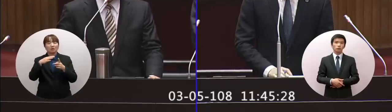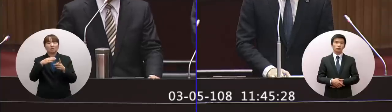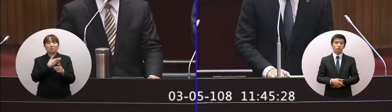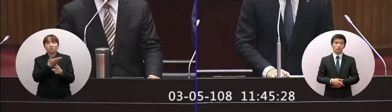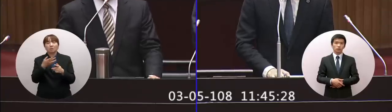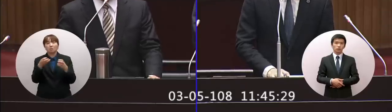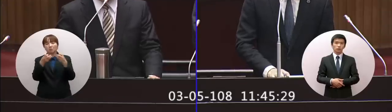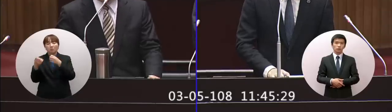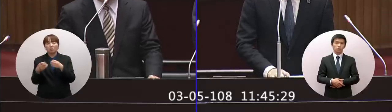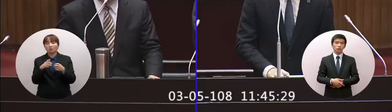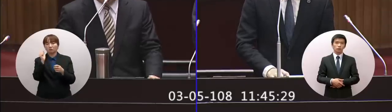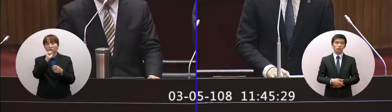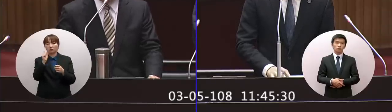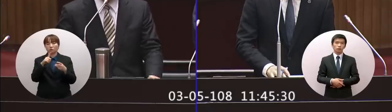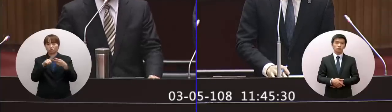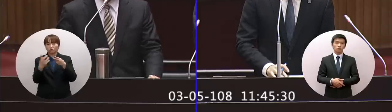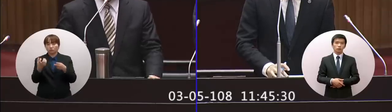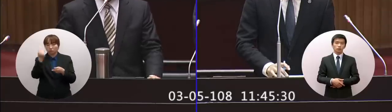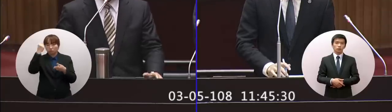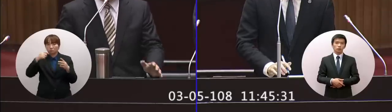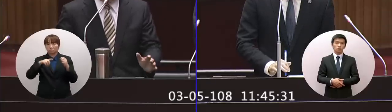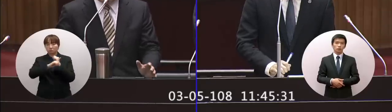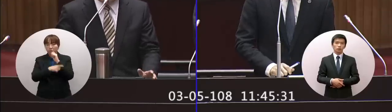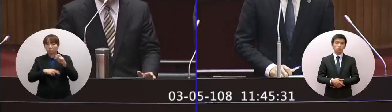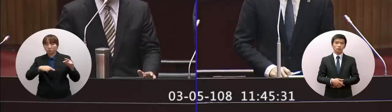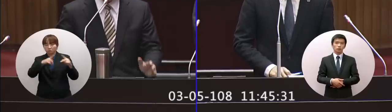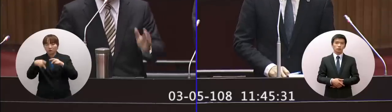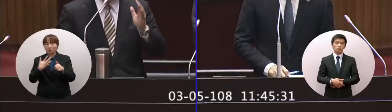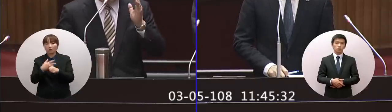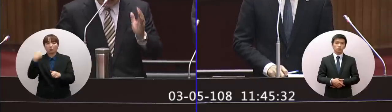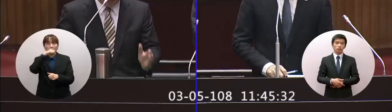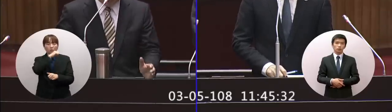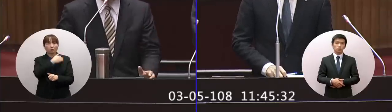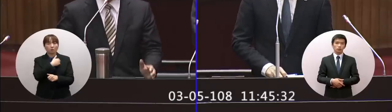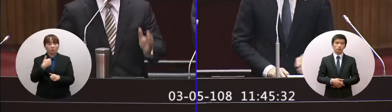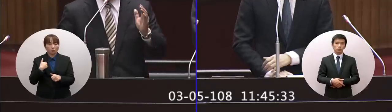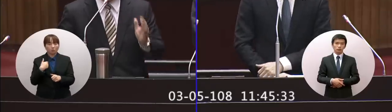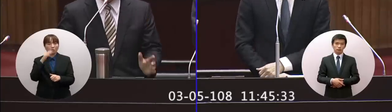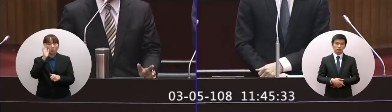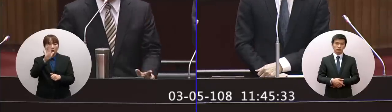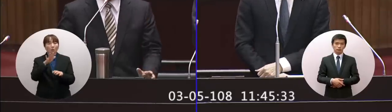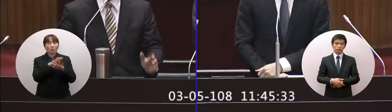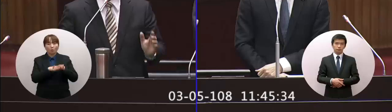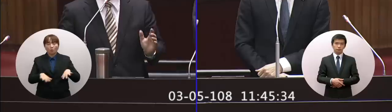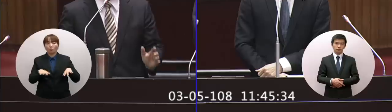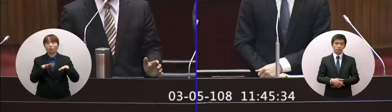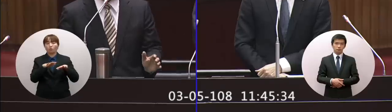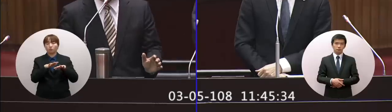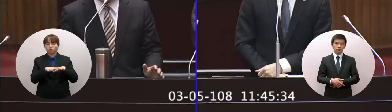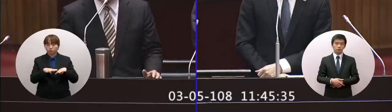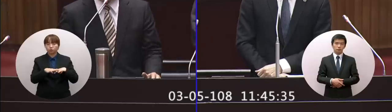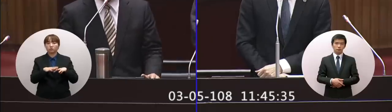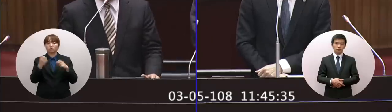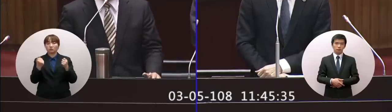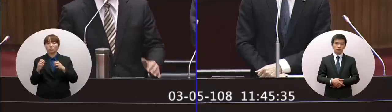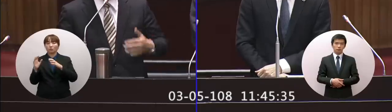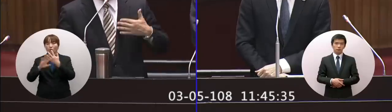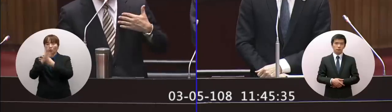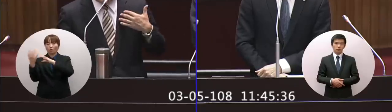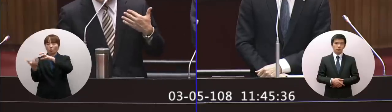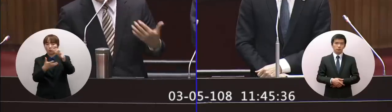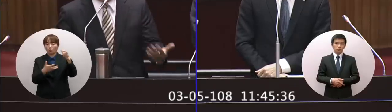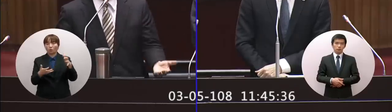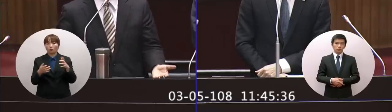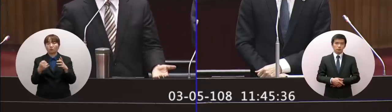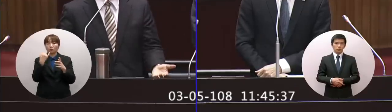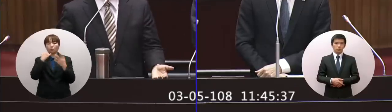安怎守护国家的主权，才有咱台湾会当有。 安全，而且伫国际上